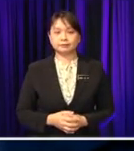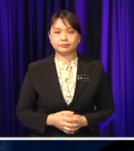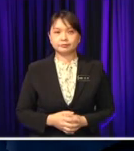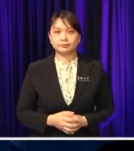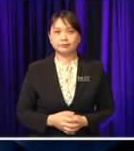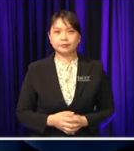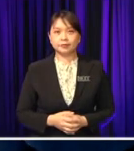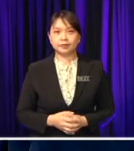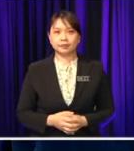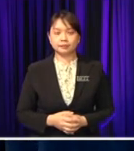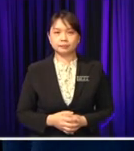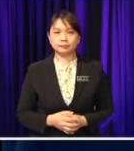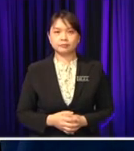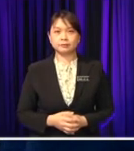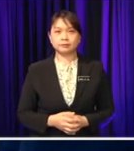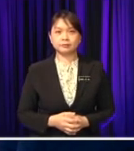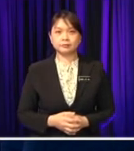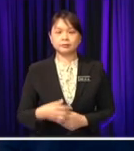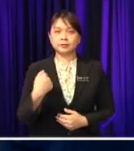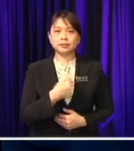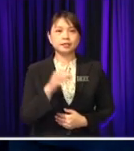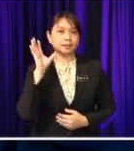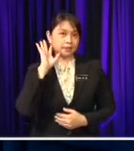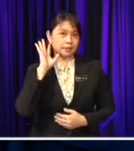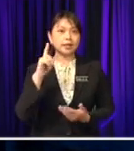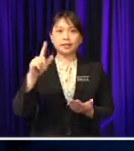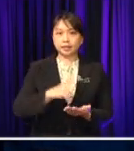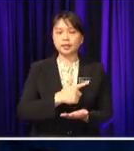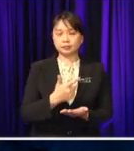kita dengarkanlah lagu lagu John tambahan